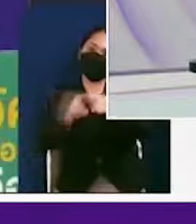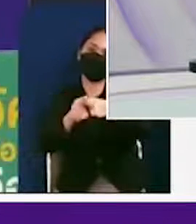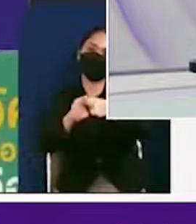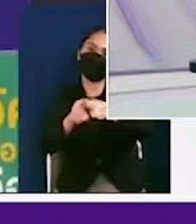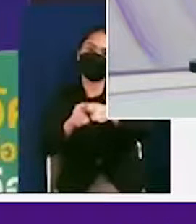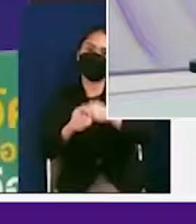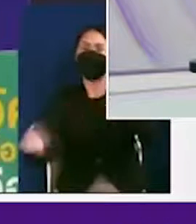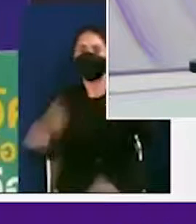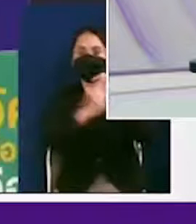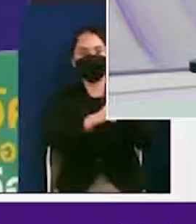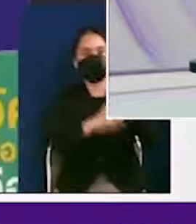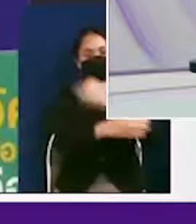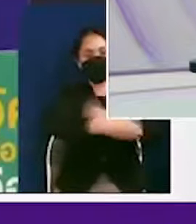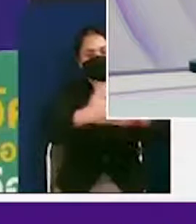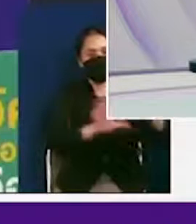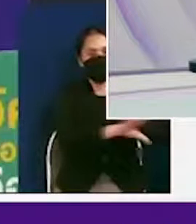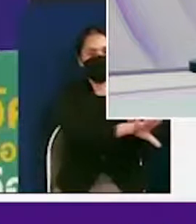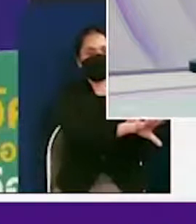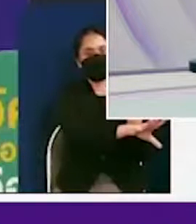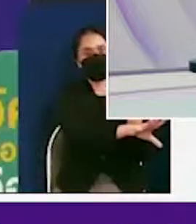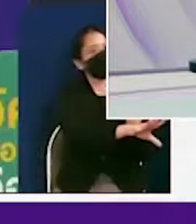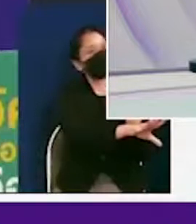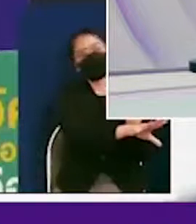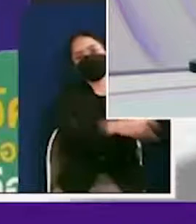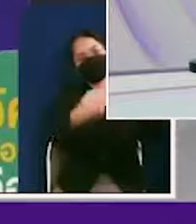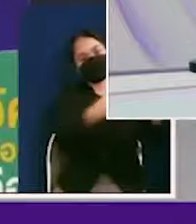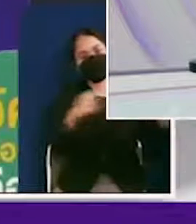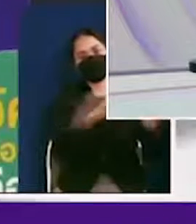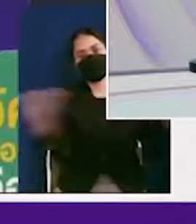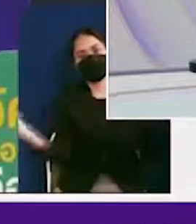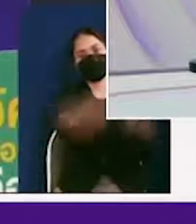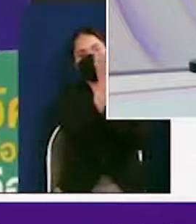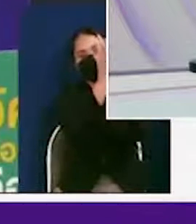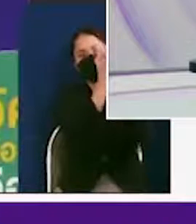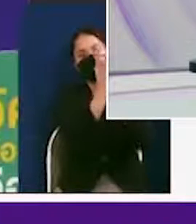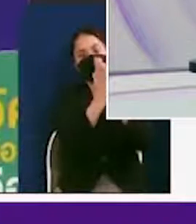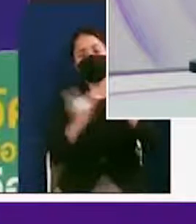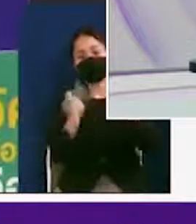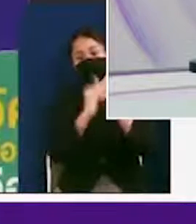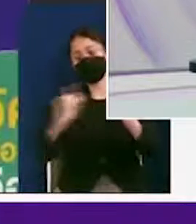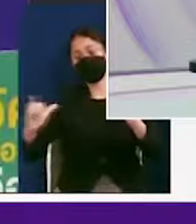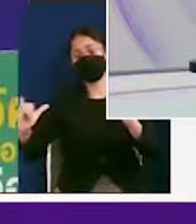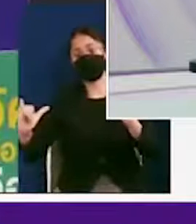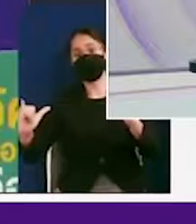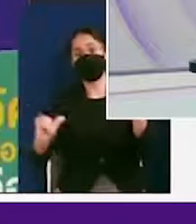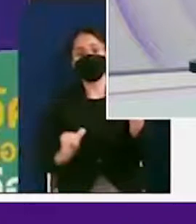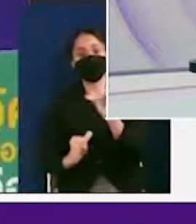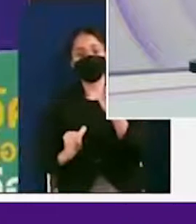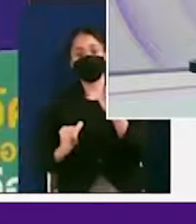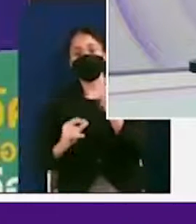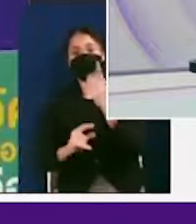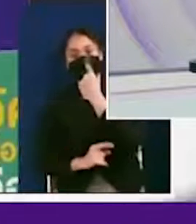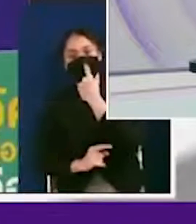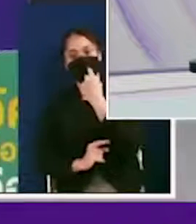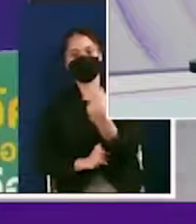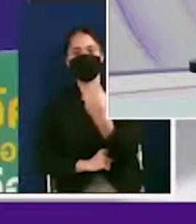ก็มีข้อมูลด้วยว่ามีเจ้าหน้าที่ของกรมการแพทย์ เข้าไปเกี่ยวข้องด้วยจริงไม่จริงไม่รู้นะคะเดี๋ยวเขาจะมีการตั้งคณะกรรมการสอบอีกทีนึงแต่คุณหมอบอก